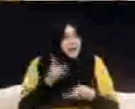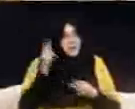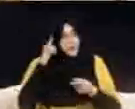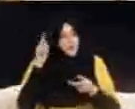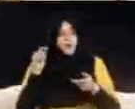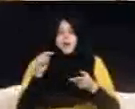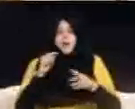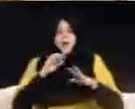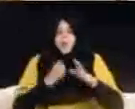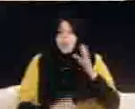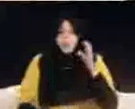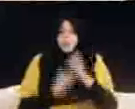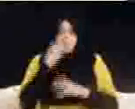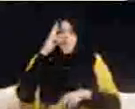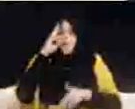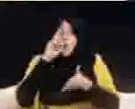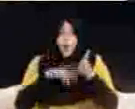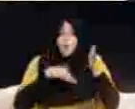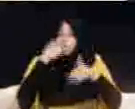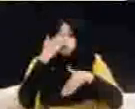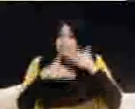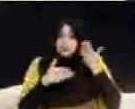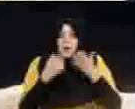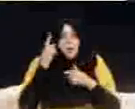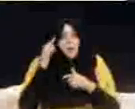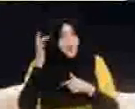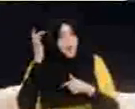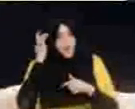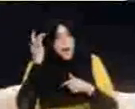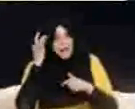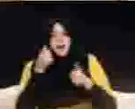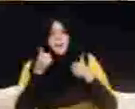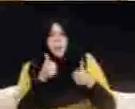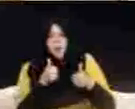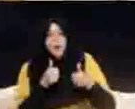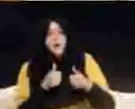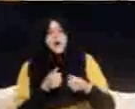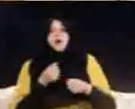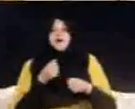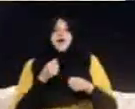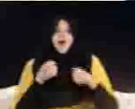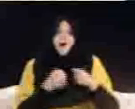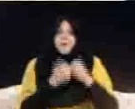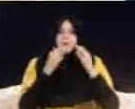مجددا لكريم الأخلاق وجاء مبددا